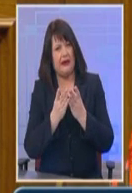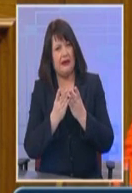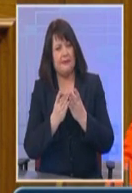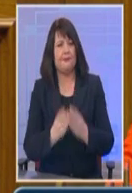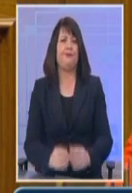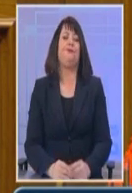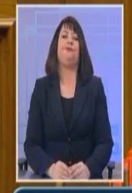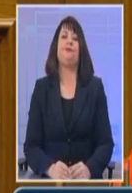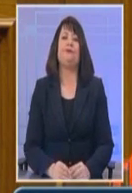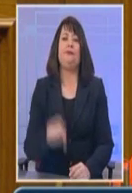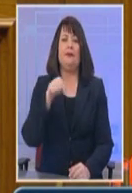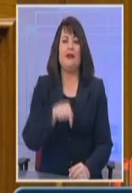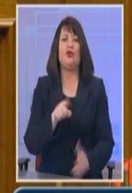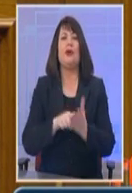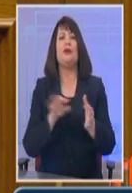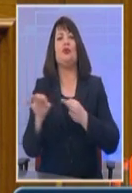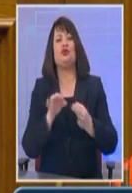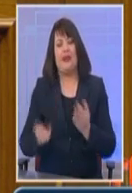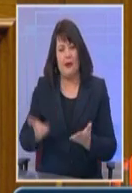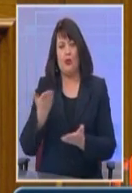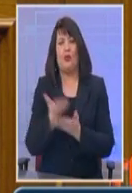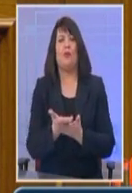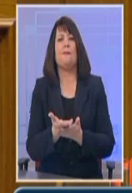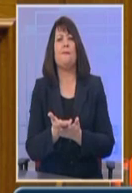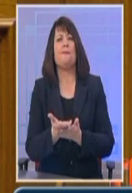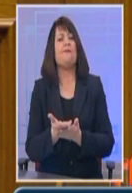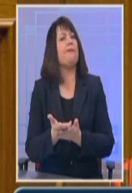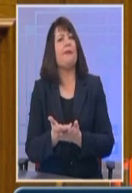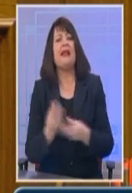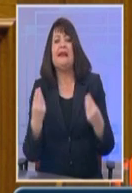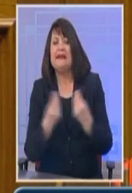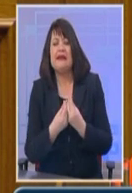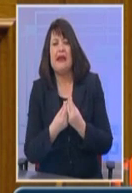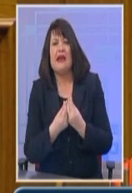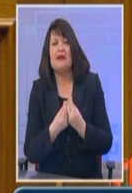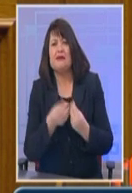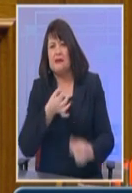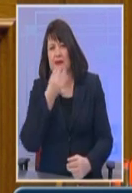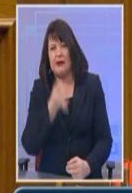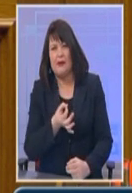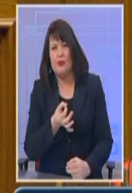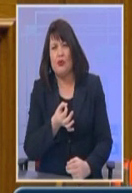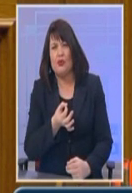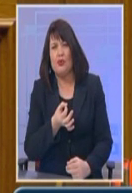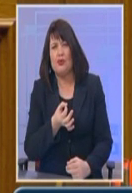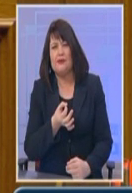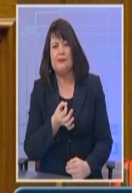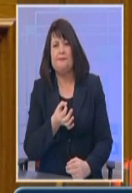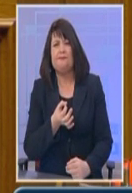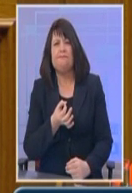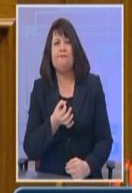Και τώρα φέρνετε ένα σχέδιο νόμου για το οποίο ταιριάζει η αναφορά λύθη πλύνθη